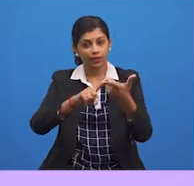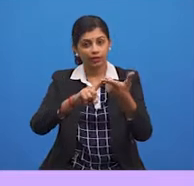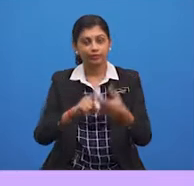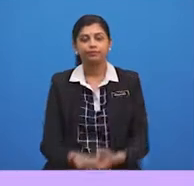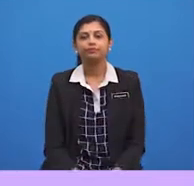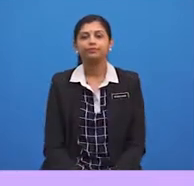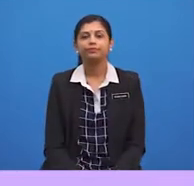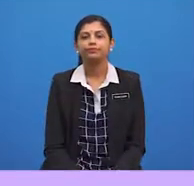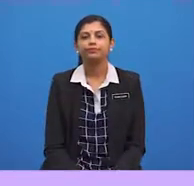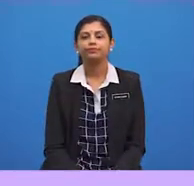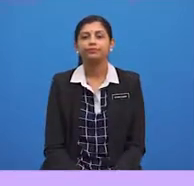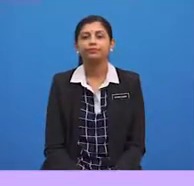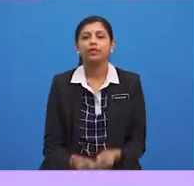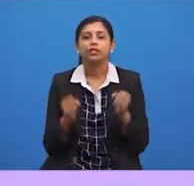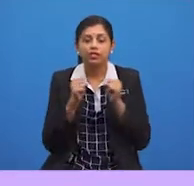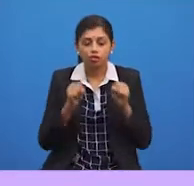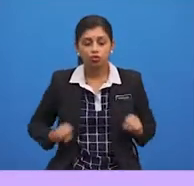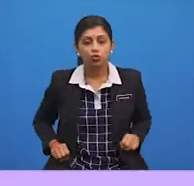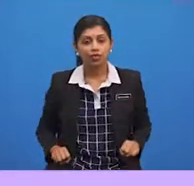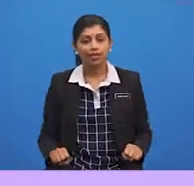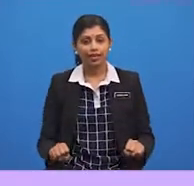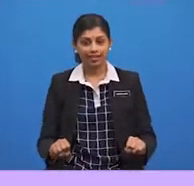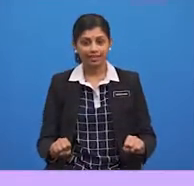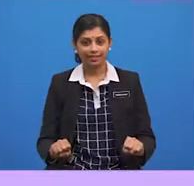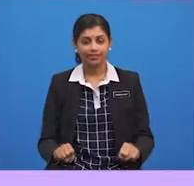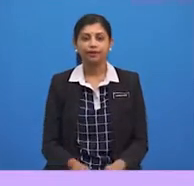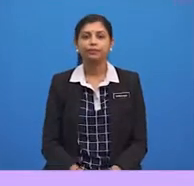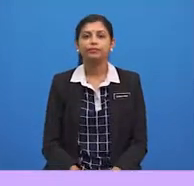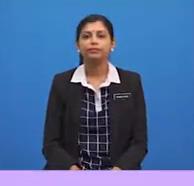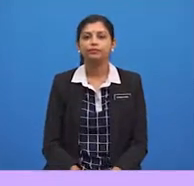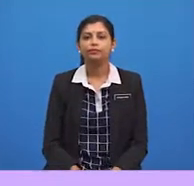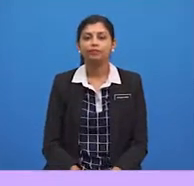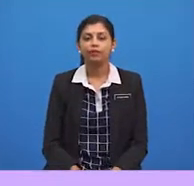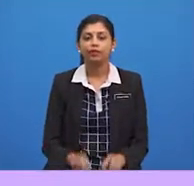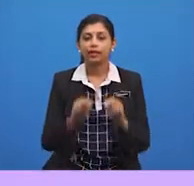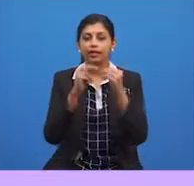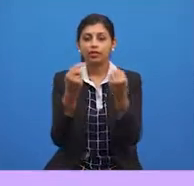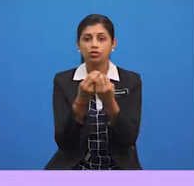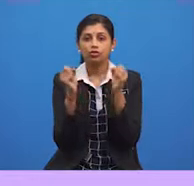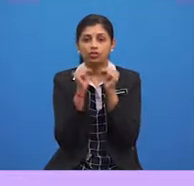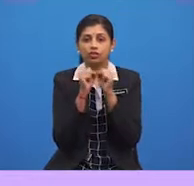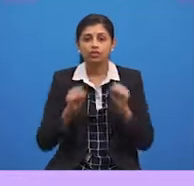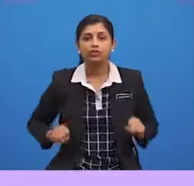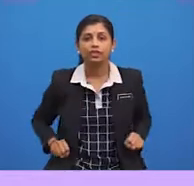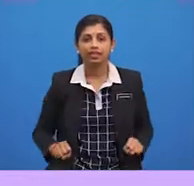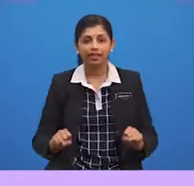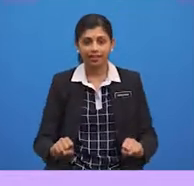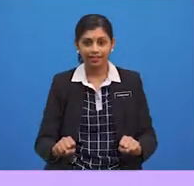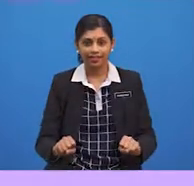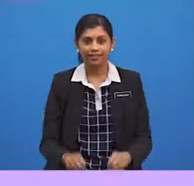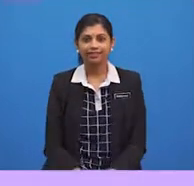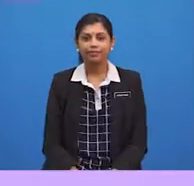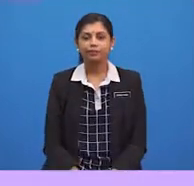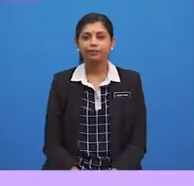iklim sejuk sederhana. Iklim di zon sejuk sederhana terdiri daripada